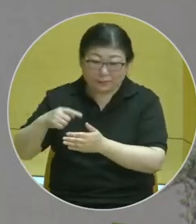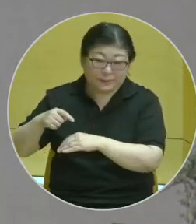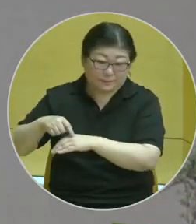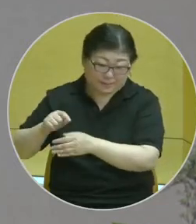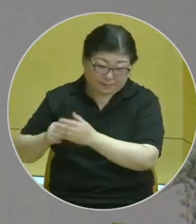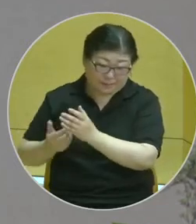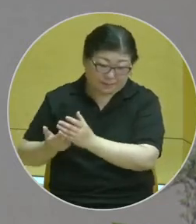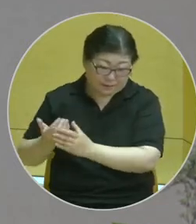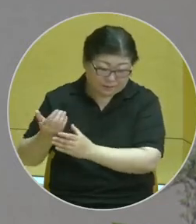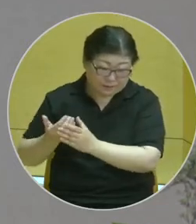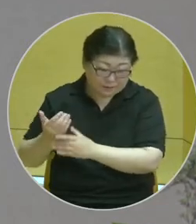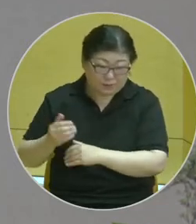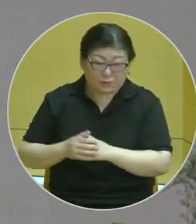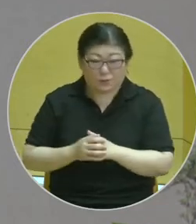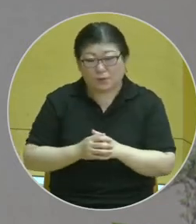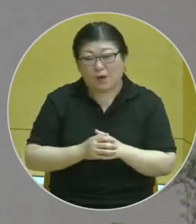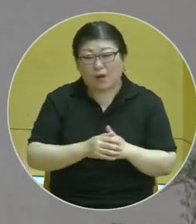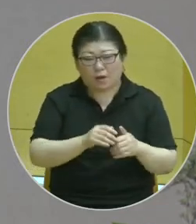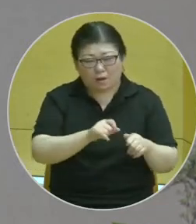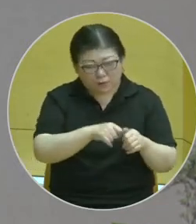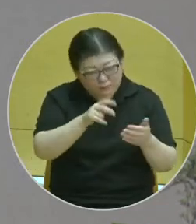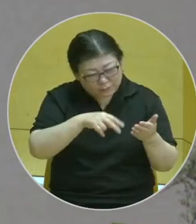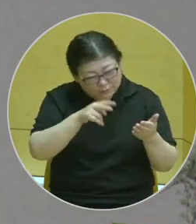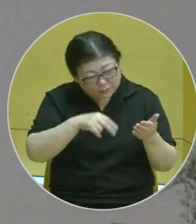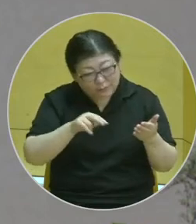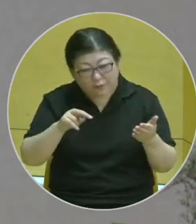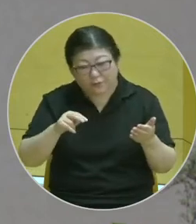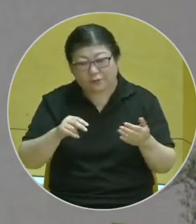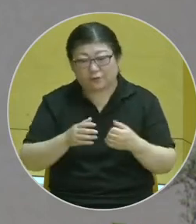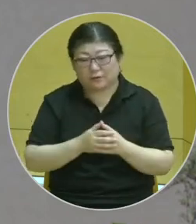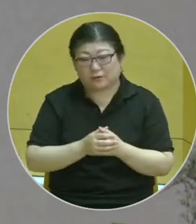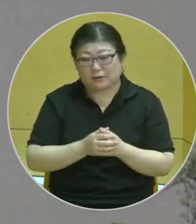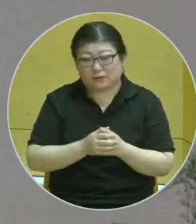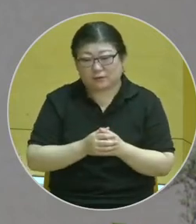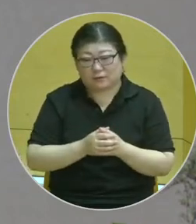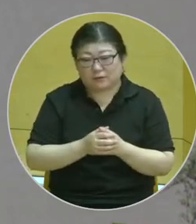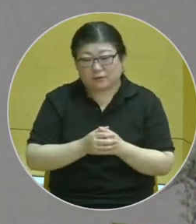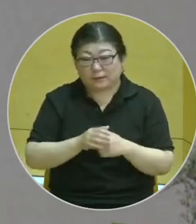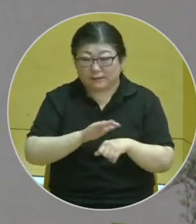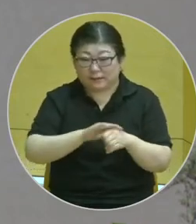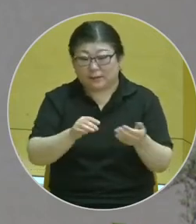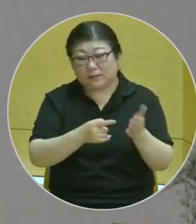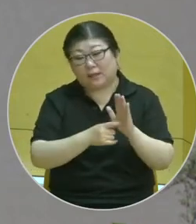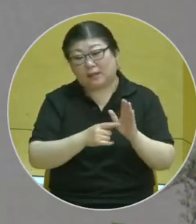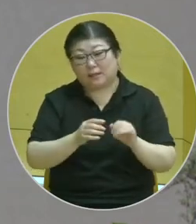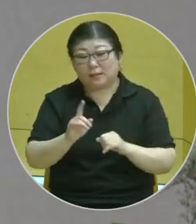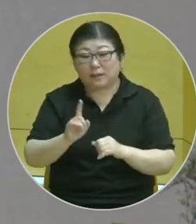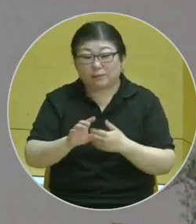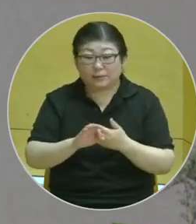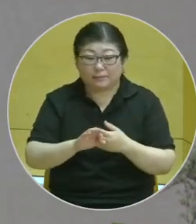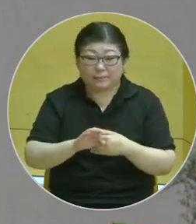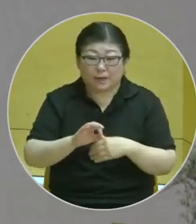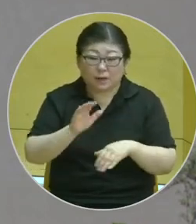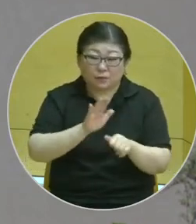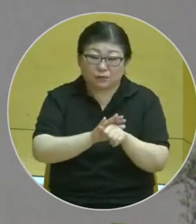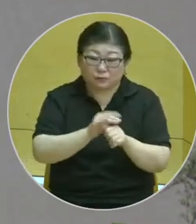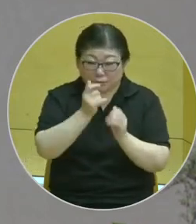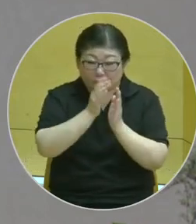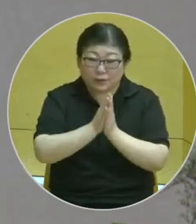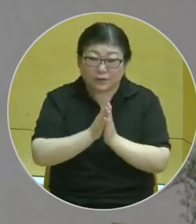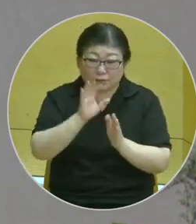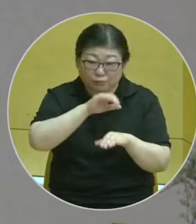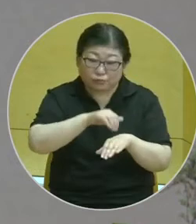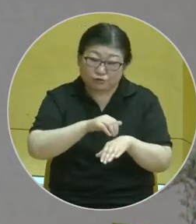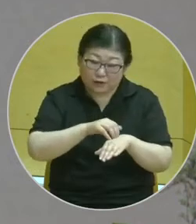억지로라도 이걸 가장 잘 볼 수 있는 것이 중보기도 훈련 을 보면 잘 볼 수 있습니다 중보 기도 훈련을 받은 사람